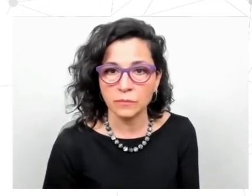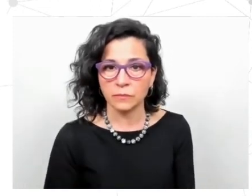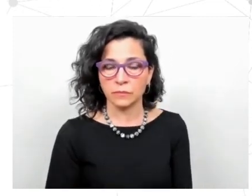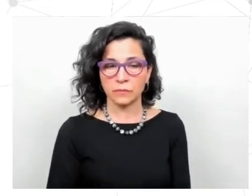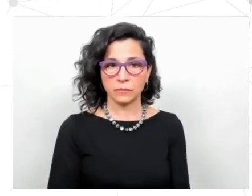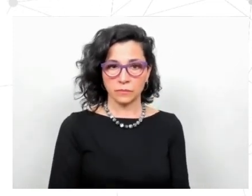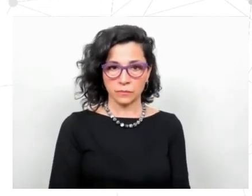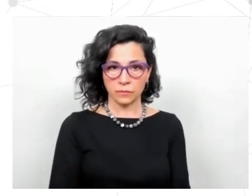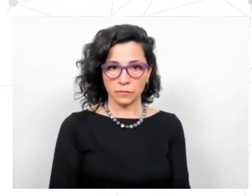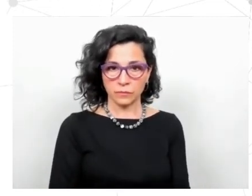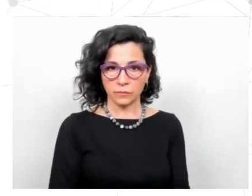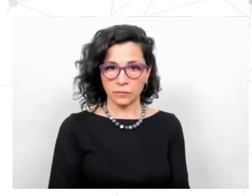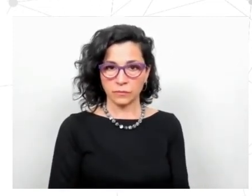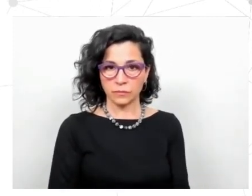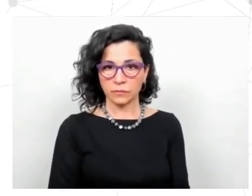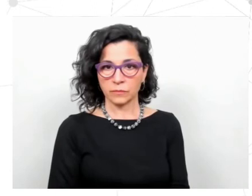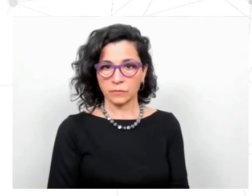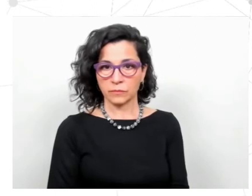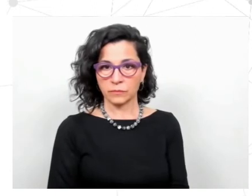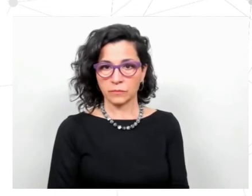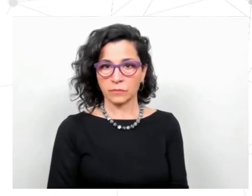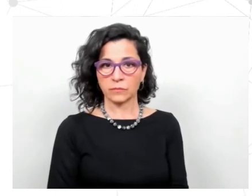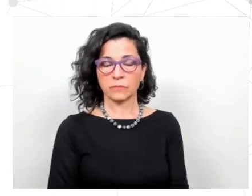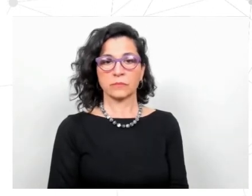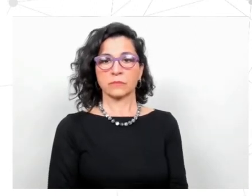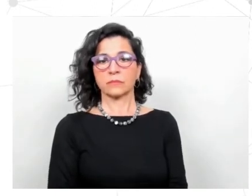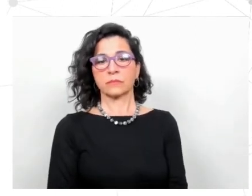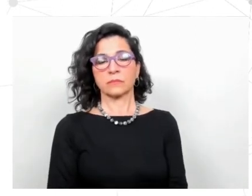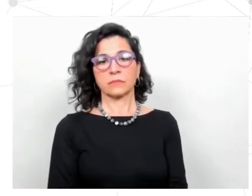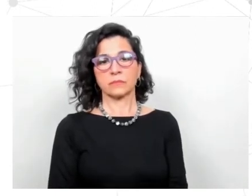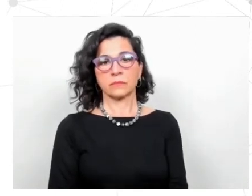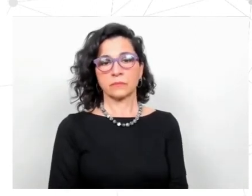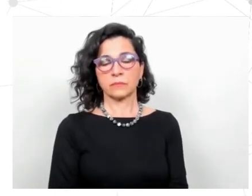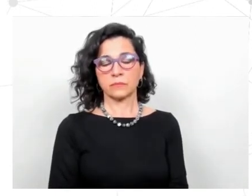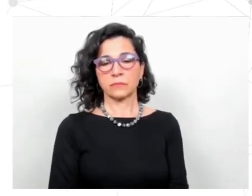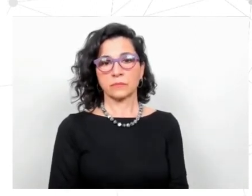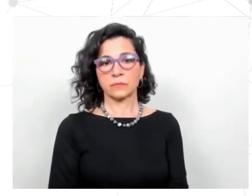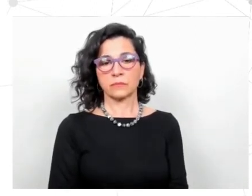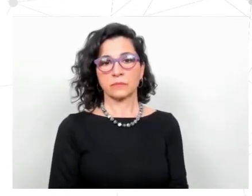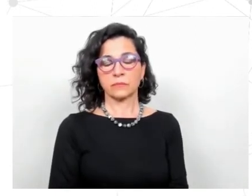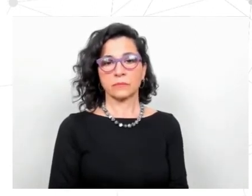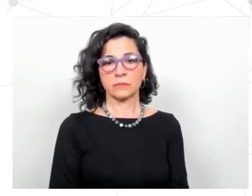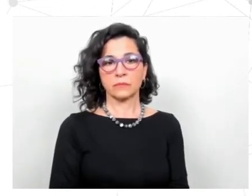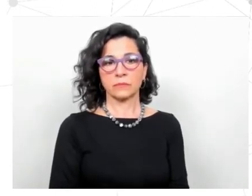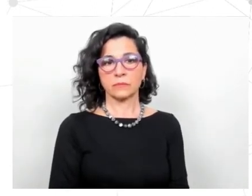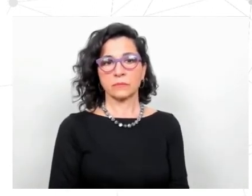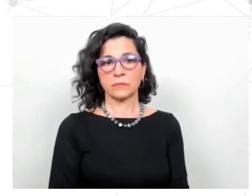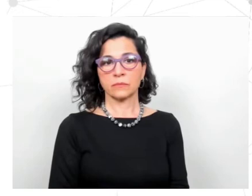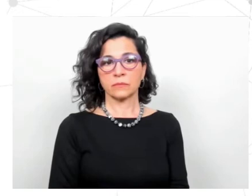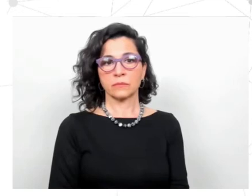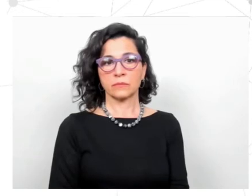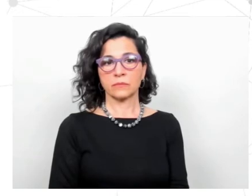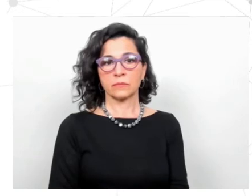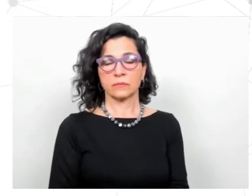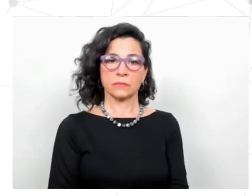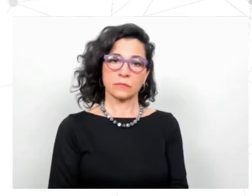market products that really enable audio experiences like Soundscape, and the